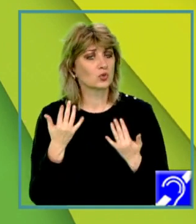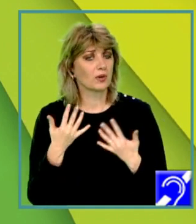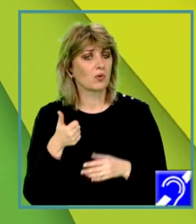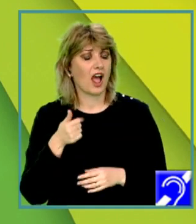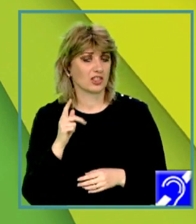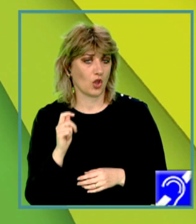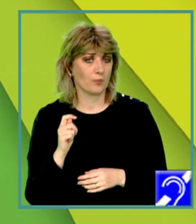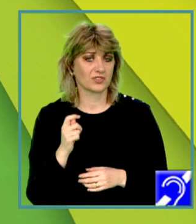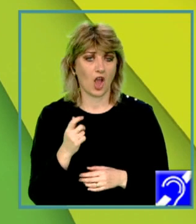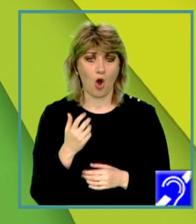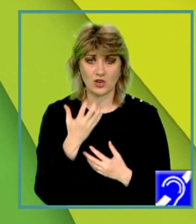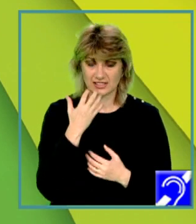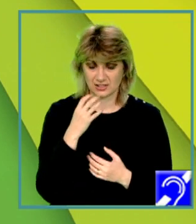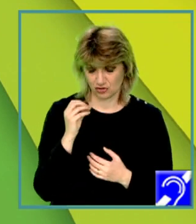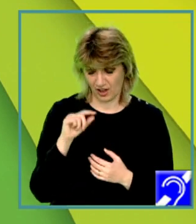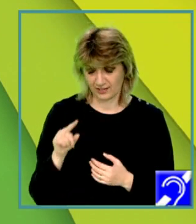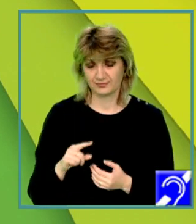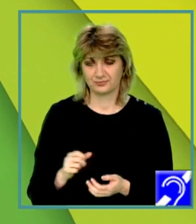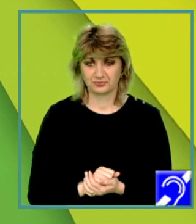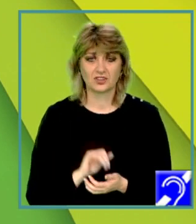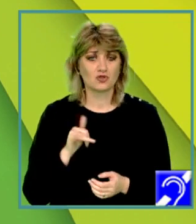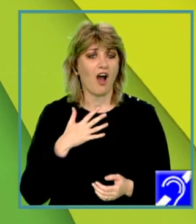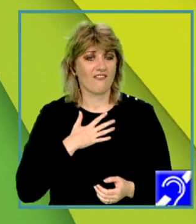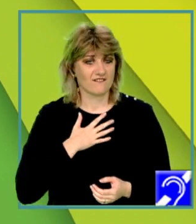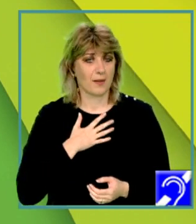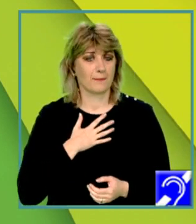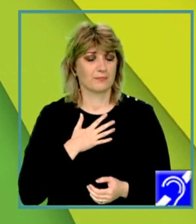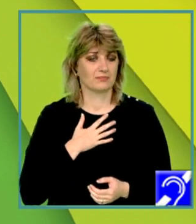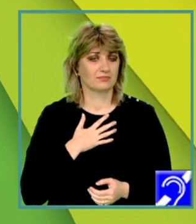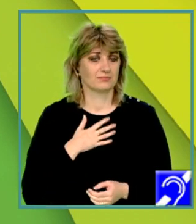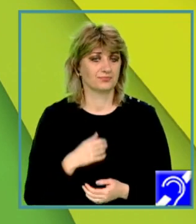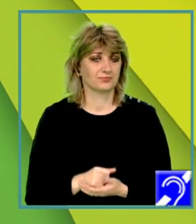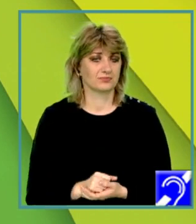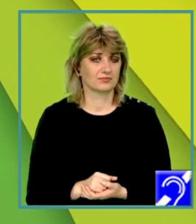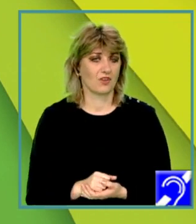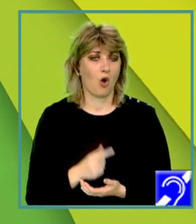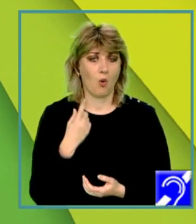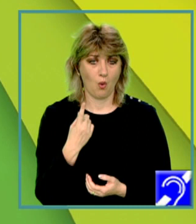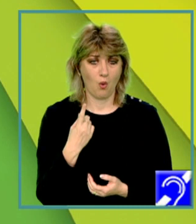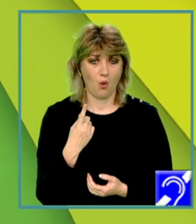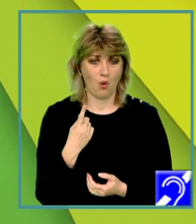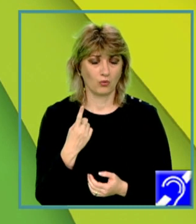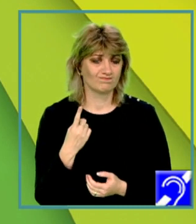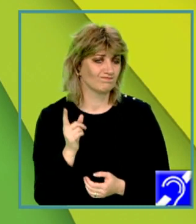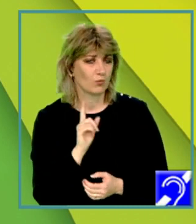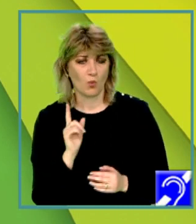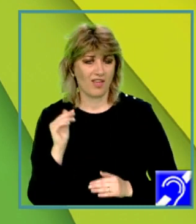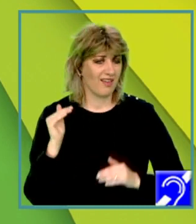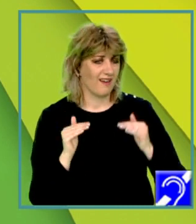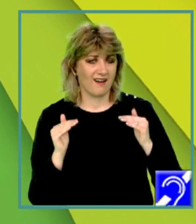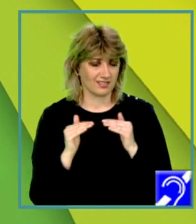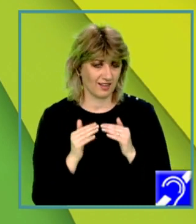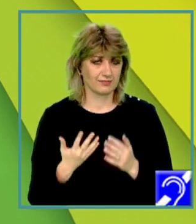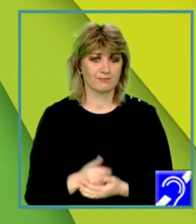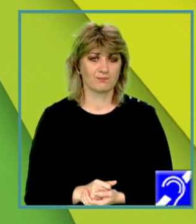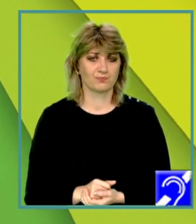atomilor de oxigen și avem în acest caz o eMAG arătate aiurea intrat